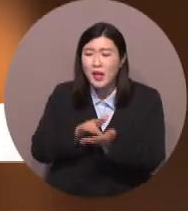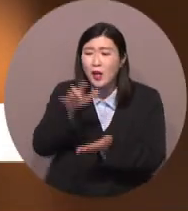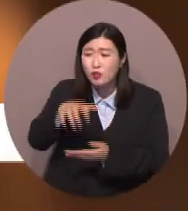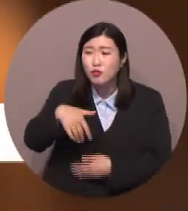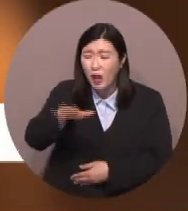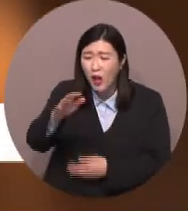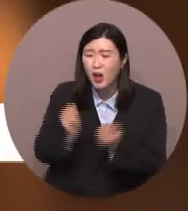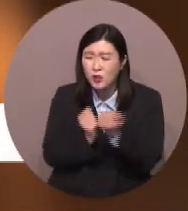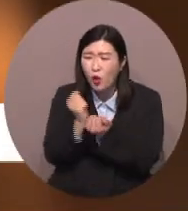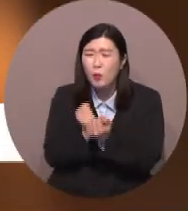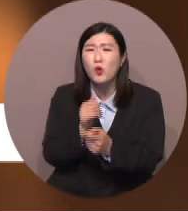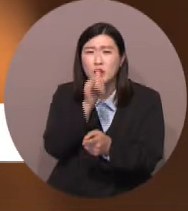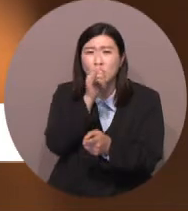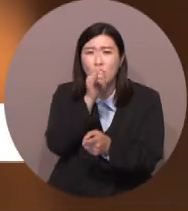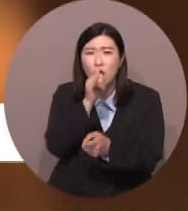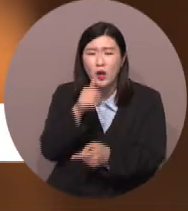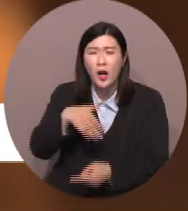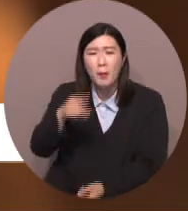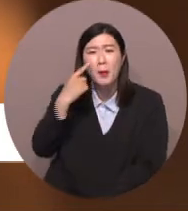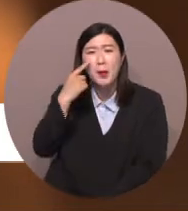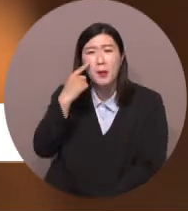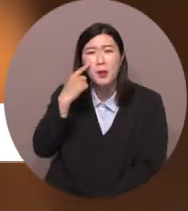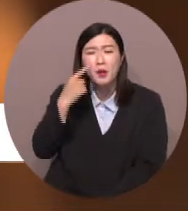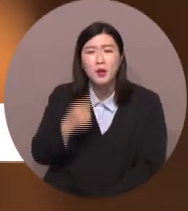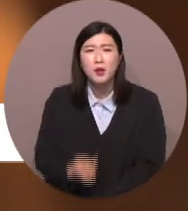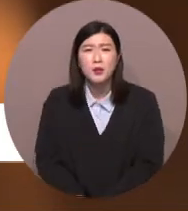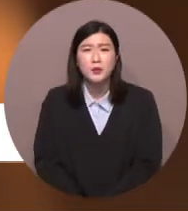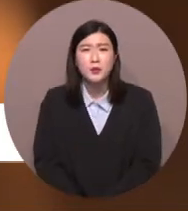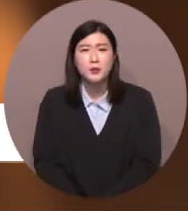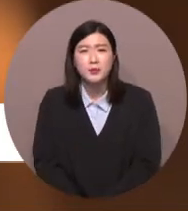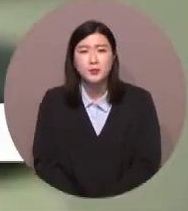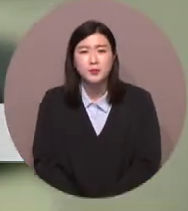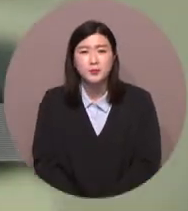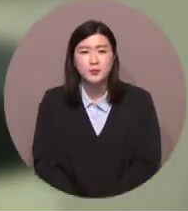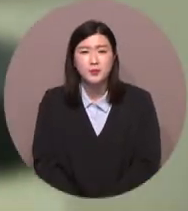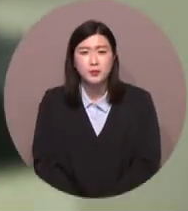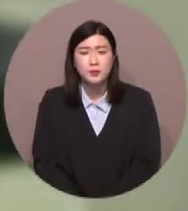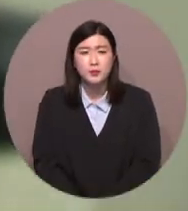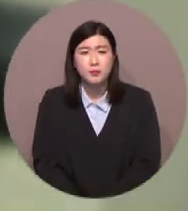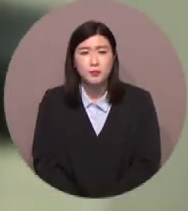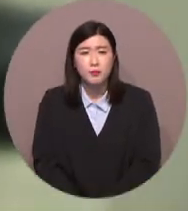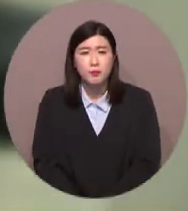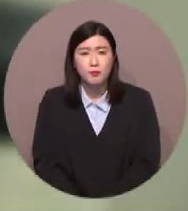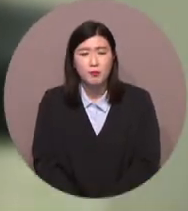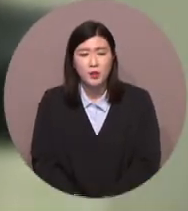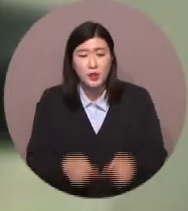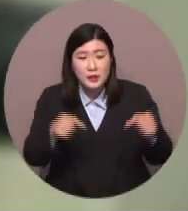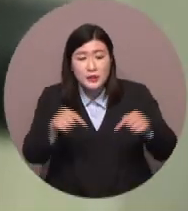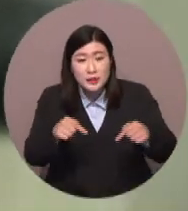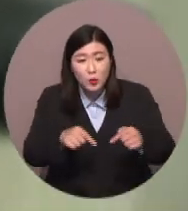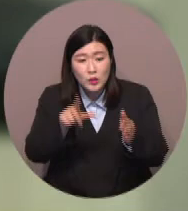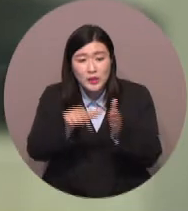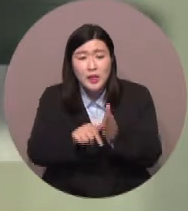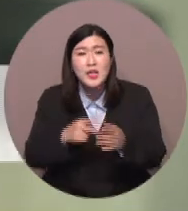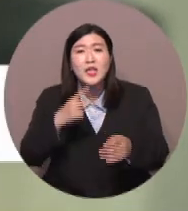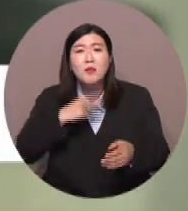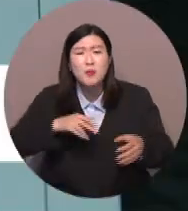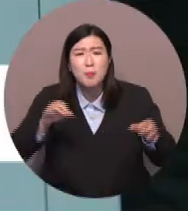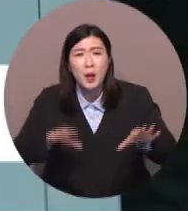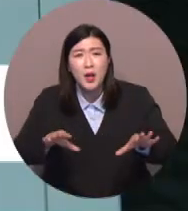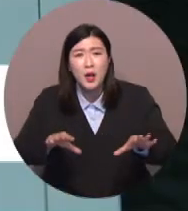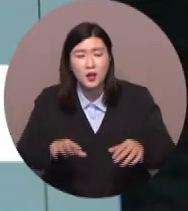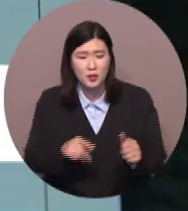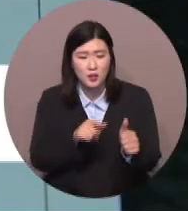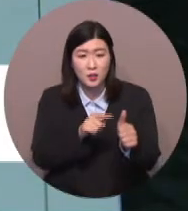설명은 그 약국에 그 약국에 설명이 나와 있어요. 진료는 단 2분 만에 끝났고